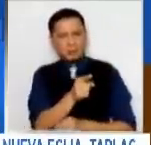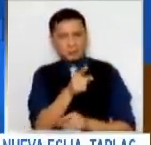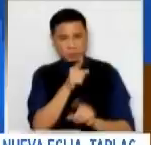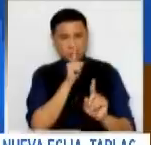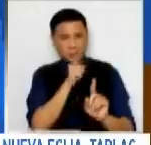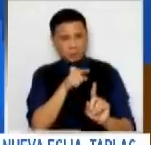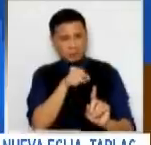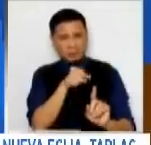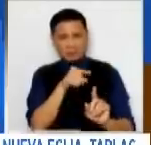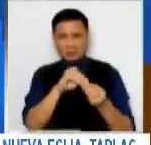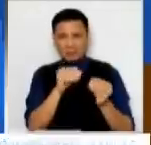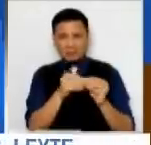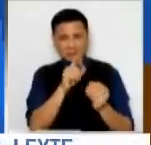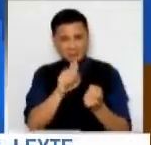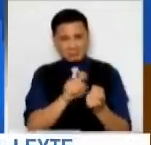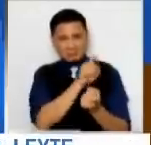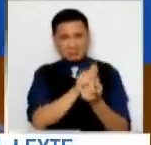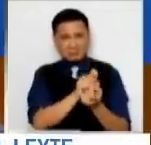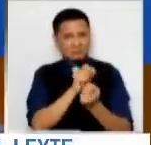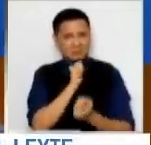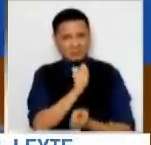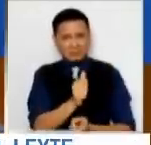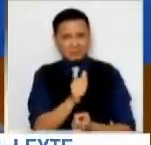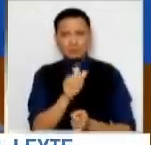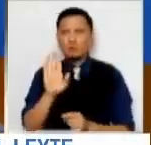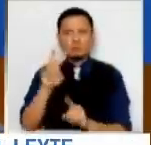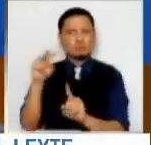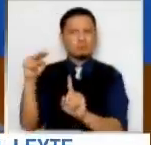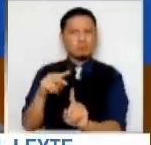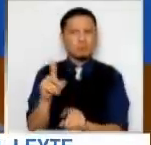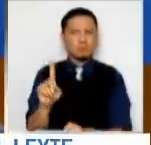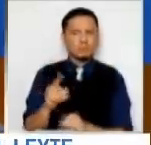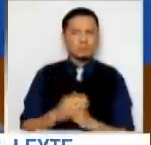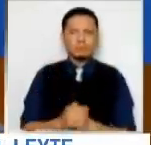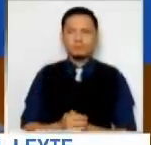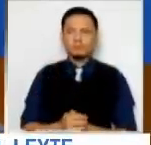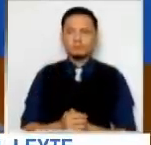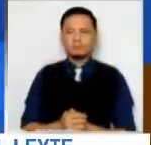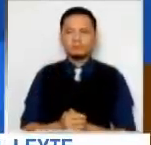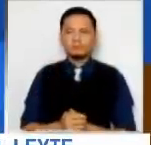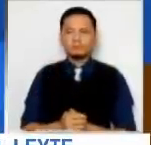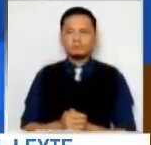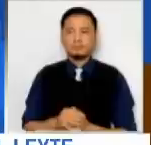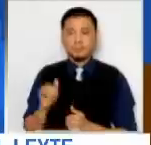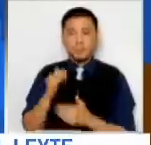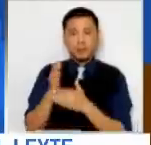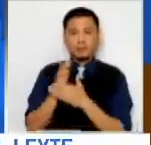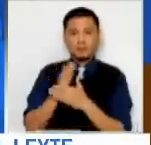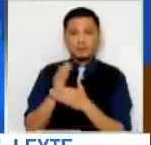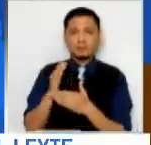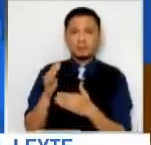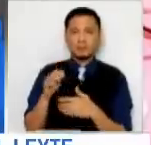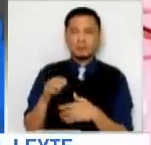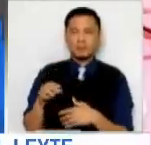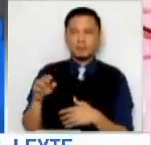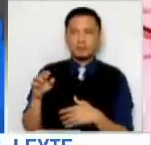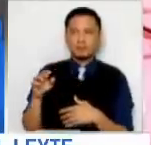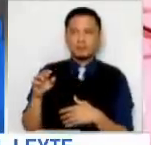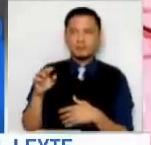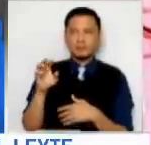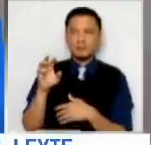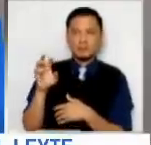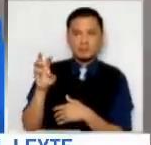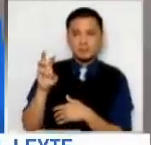numbers natin ngayon. Ano ho ang reaction niyo dyan? So, well, we're averaging around 55,000 tests, no, for a 7-day